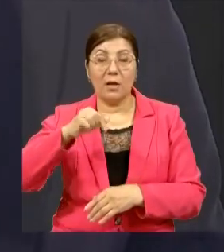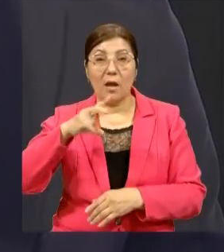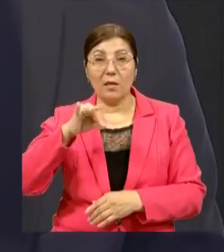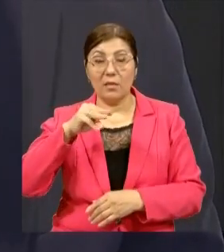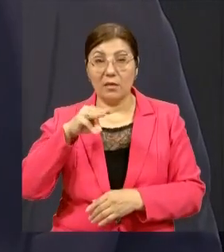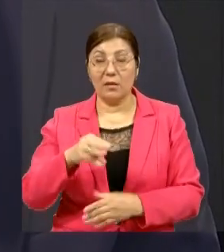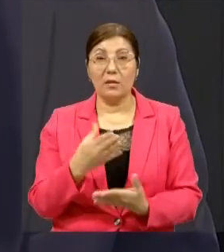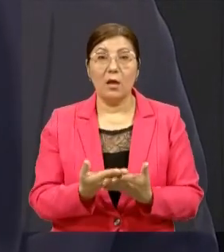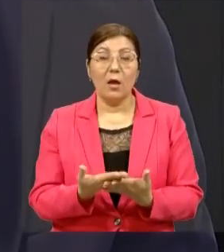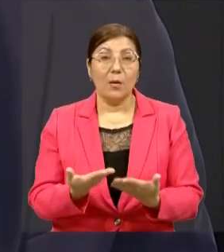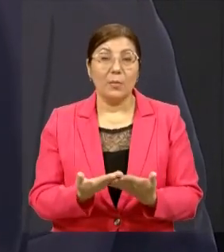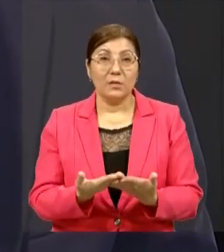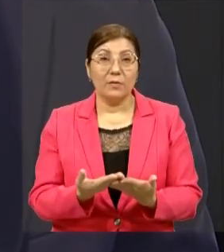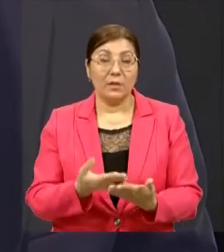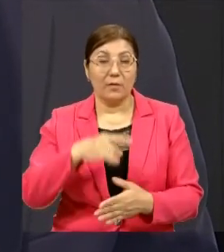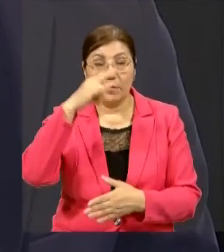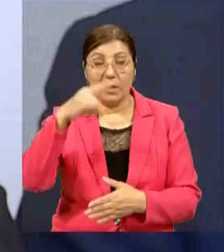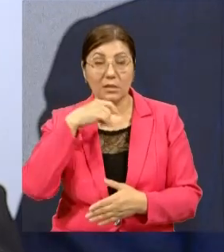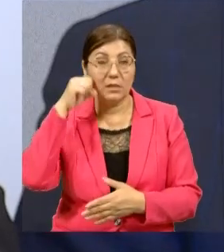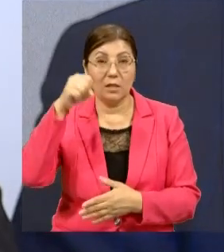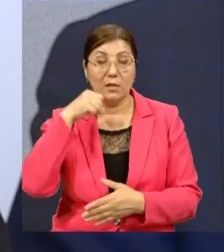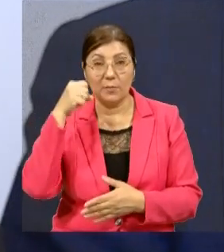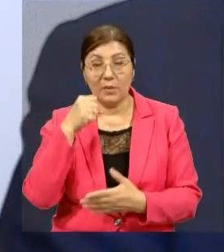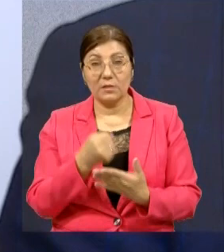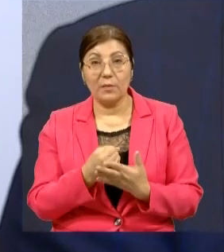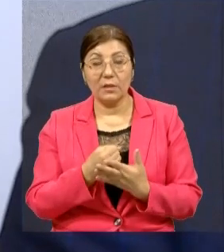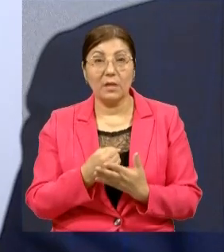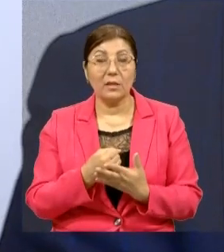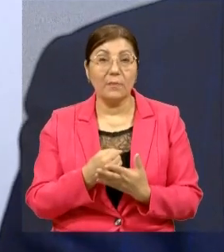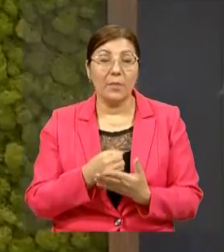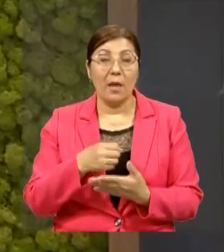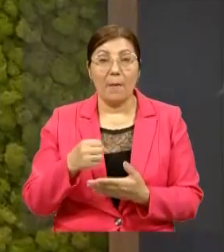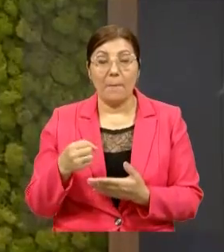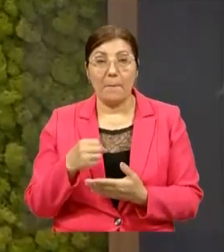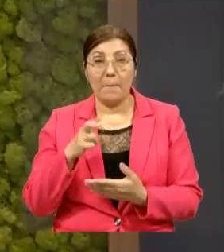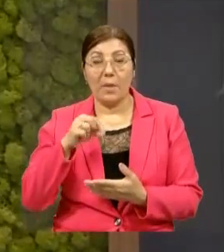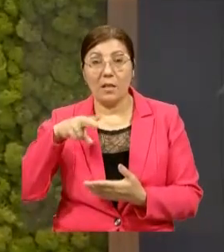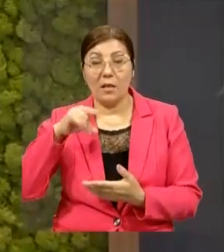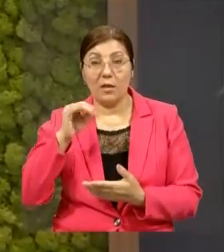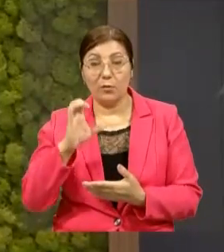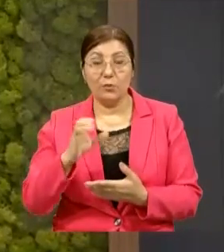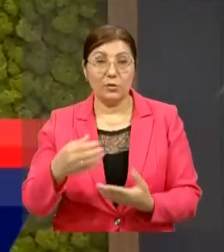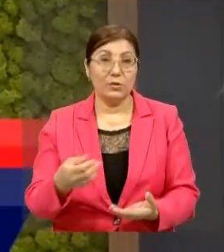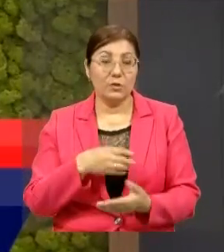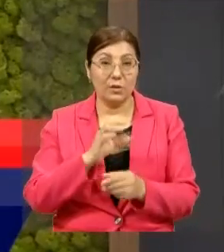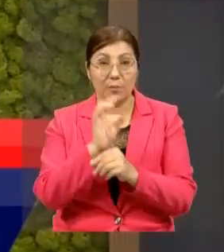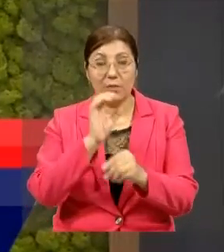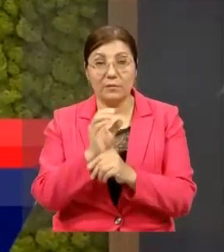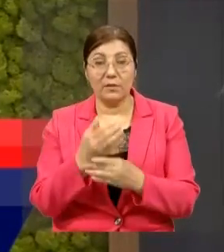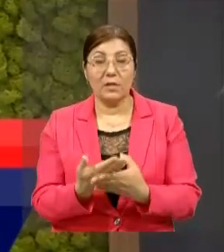выпускаемой продукции Россия Казахстан Узбекистан Кыргызстан Таджикистан и Беларусь сейчас производим 5 млн квадратов в